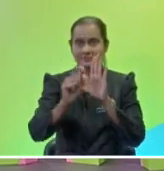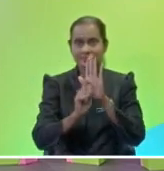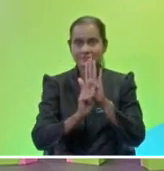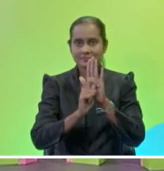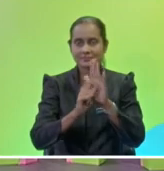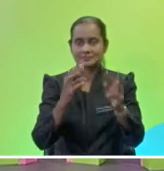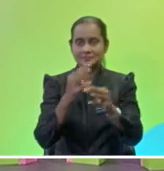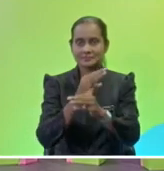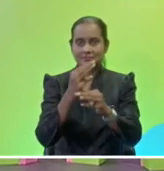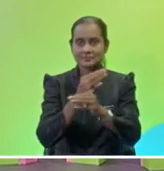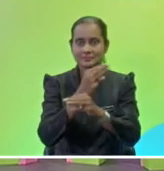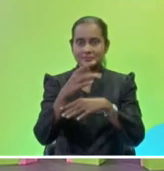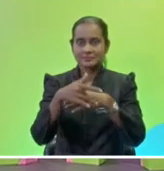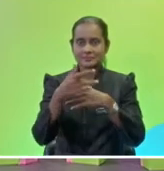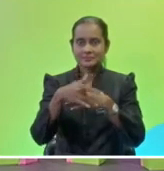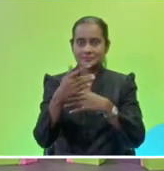mata pelajaran matematika